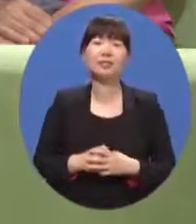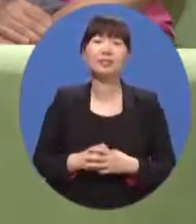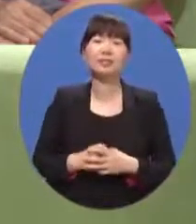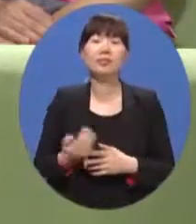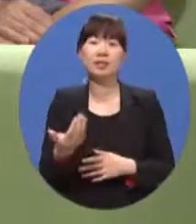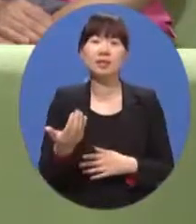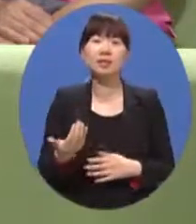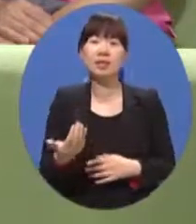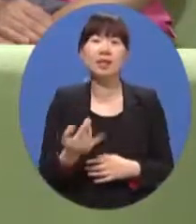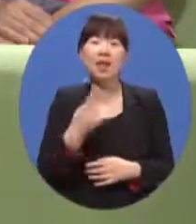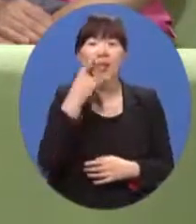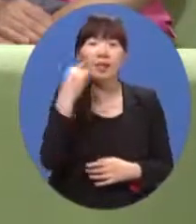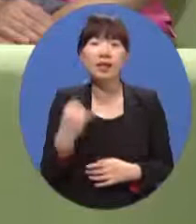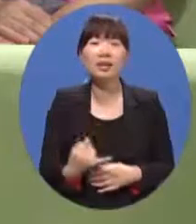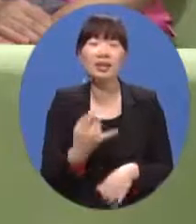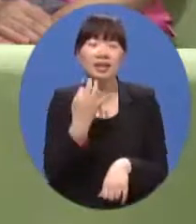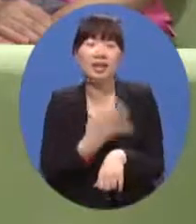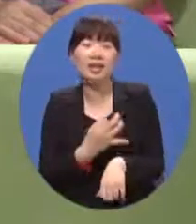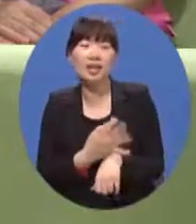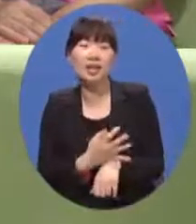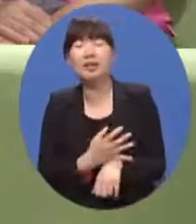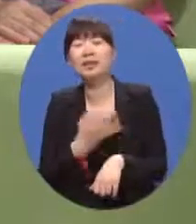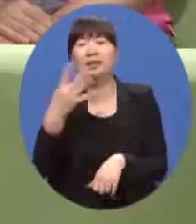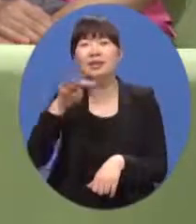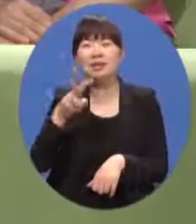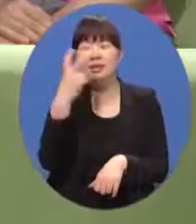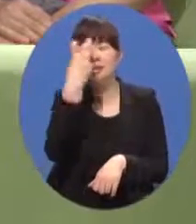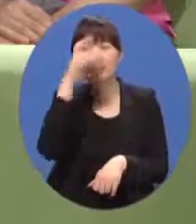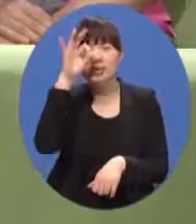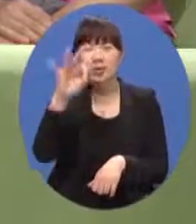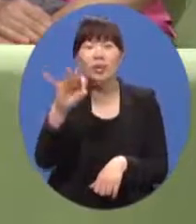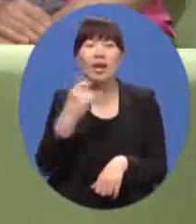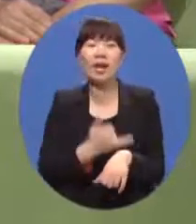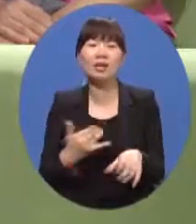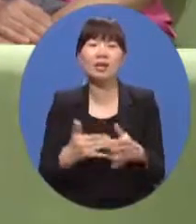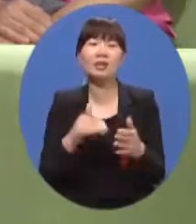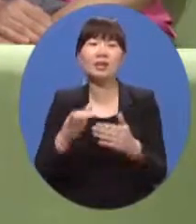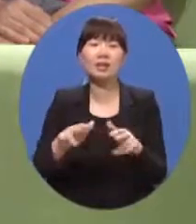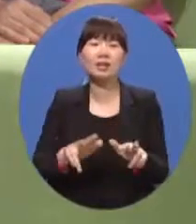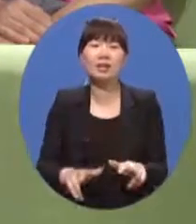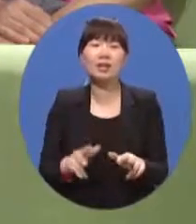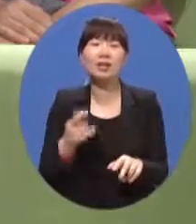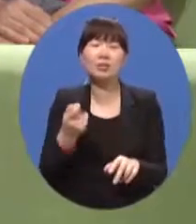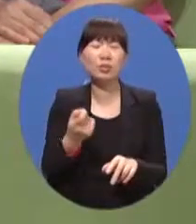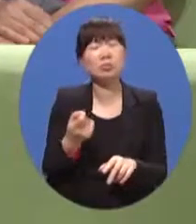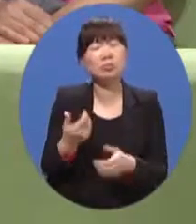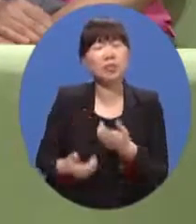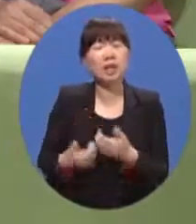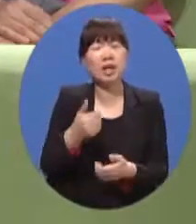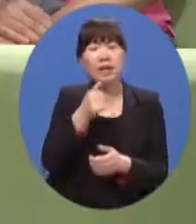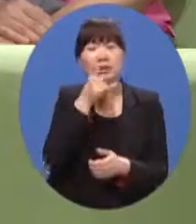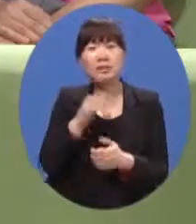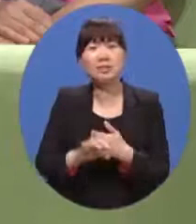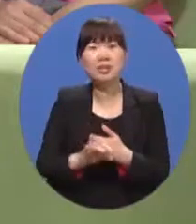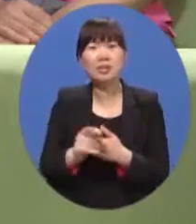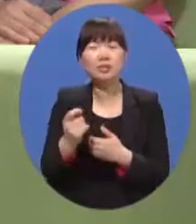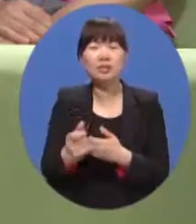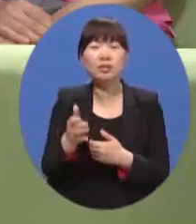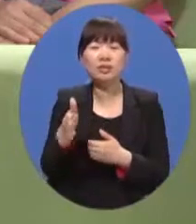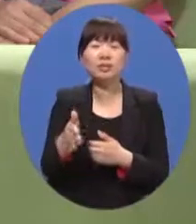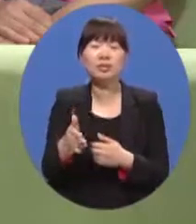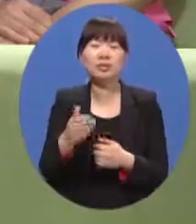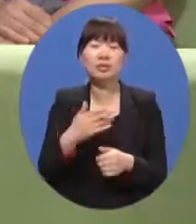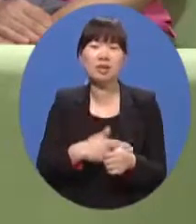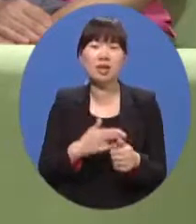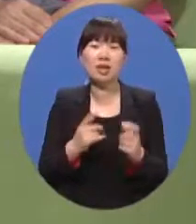아까 그 어머님들이 간단하게 체크리스트를 한번 보고 해보시고 여기서 내가 조금 그렇다라는 경우에는 약간 전문가에